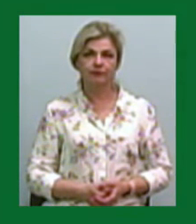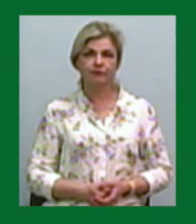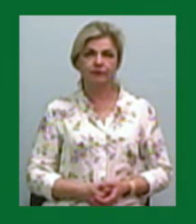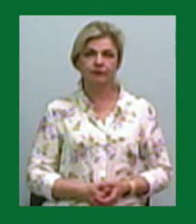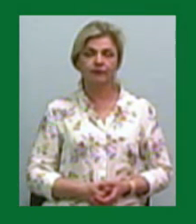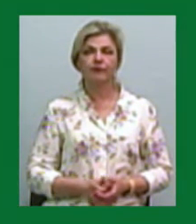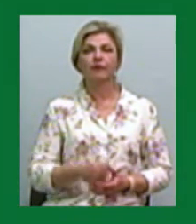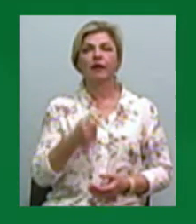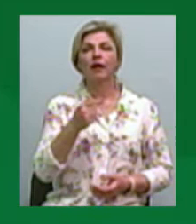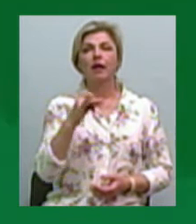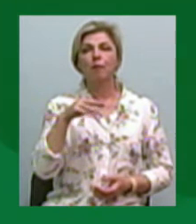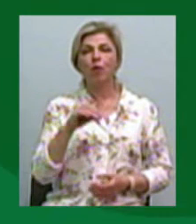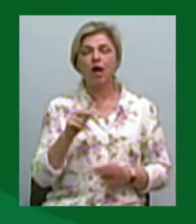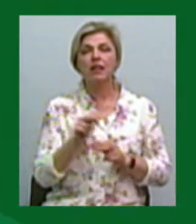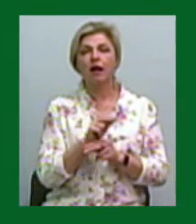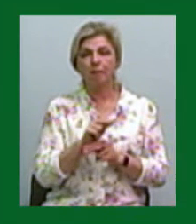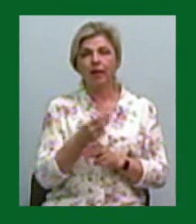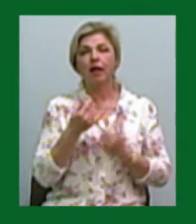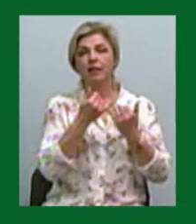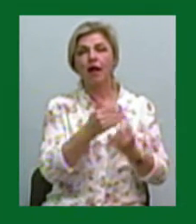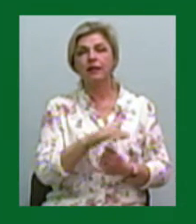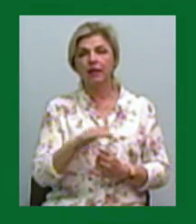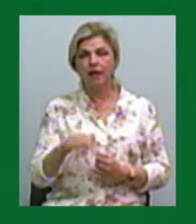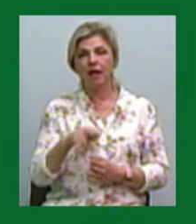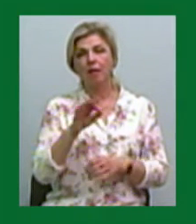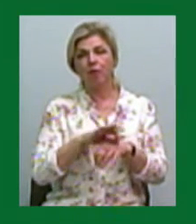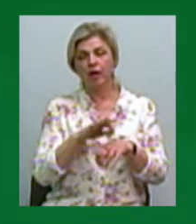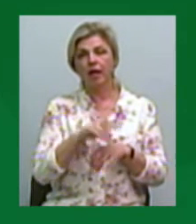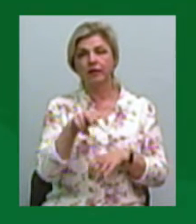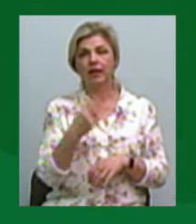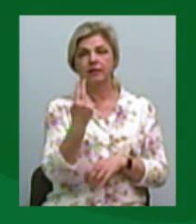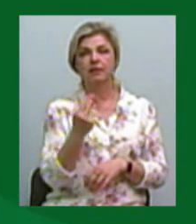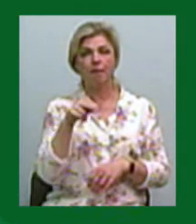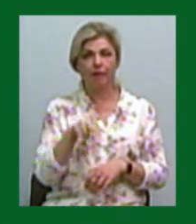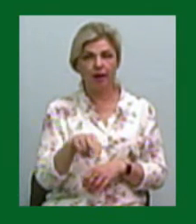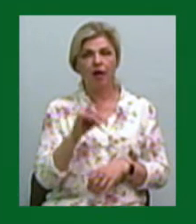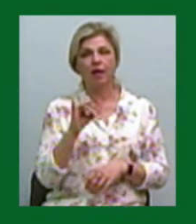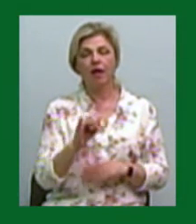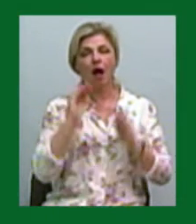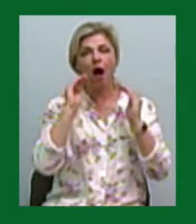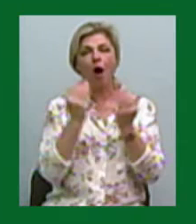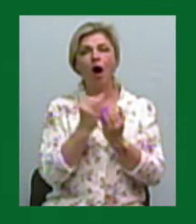Іпотерапія для дітей з ДЦП та аутизмом. Щотижня представники